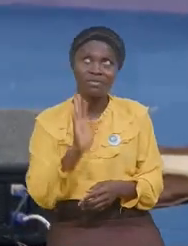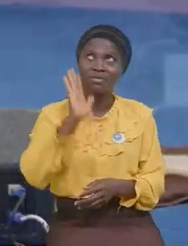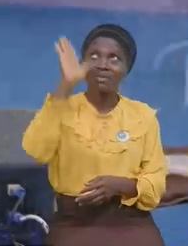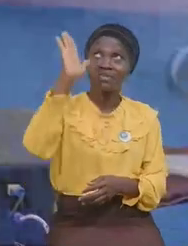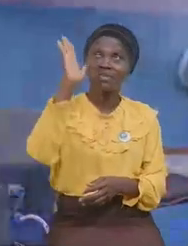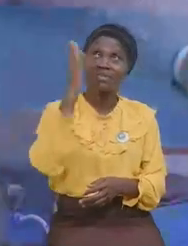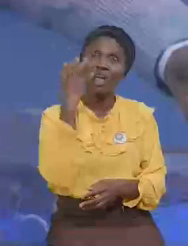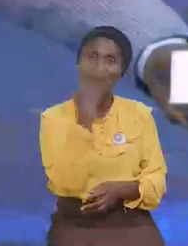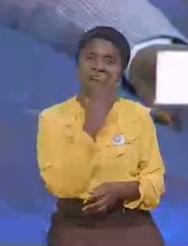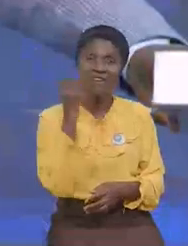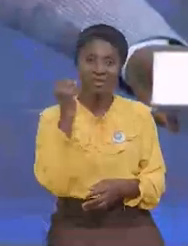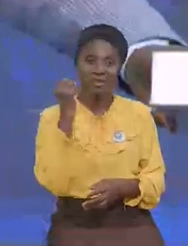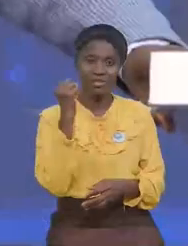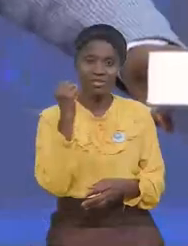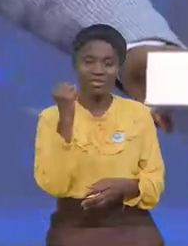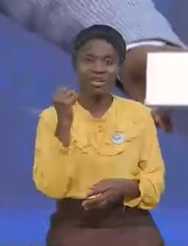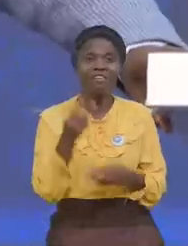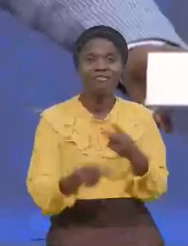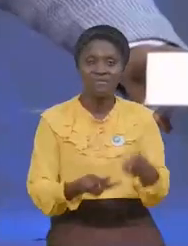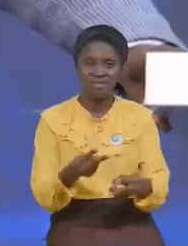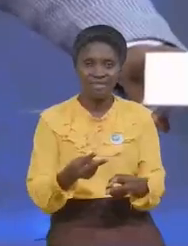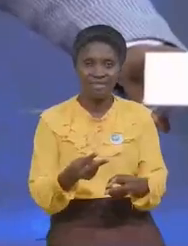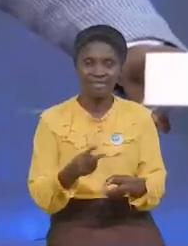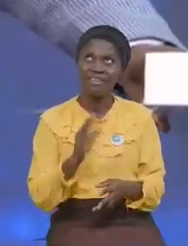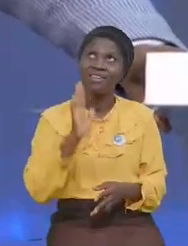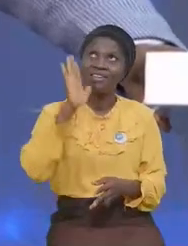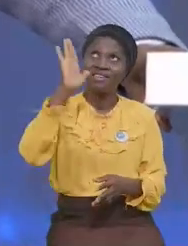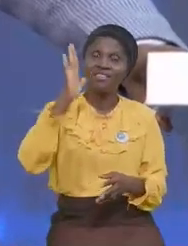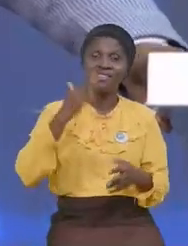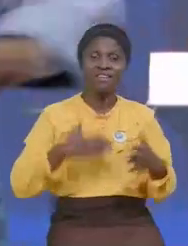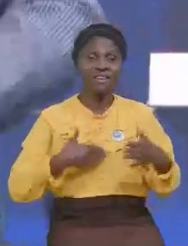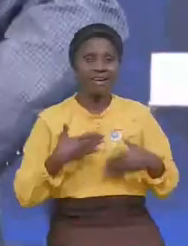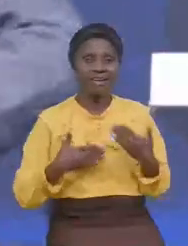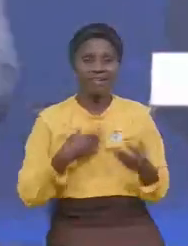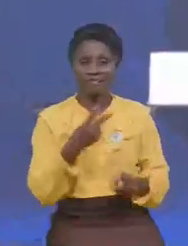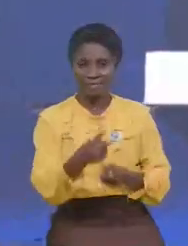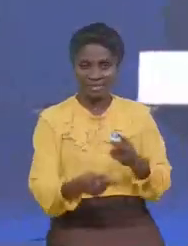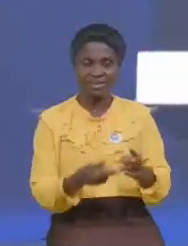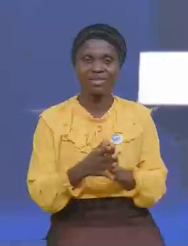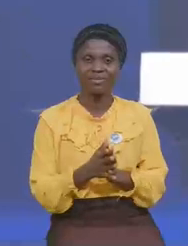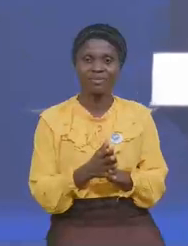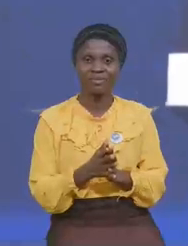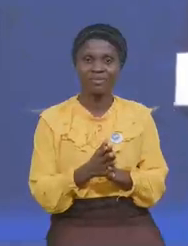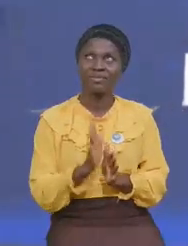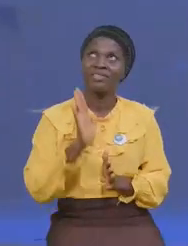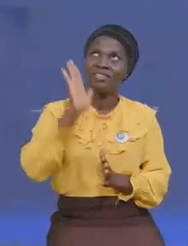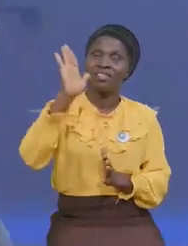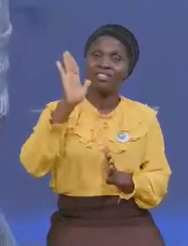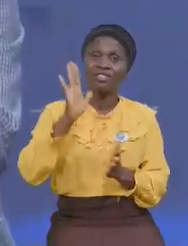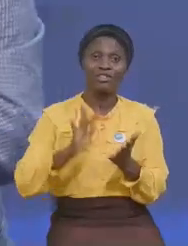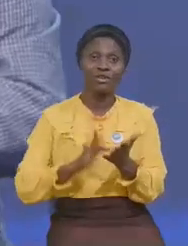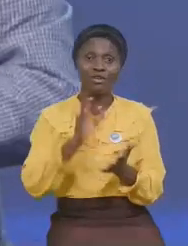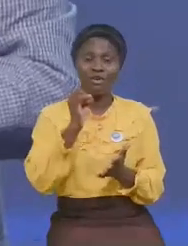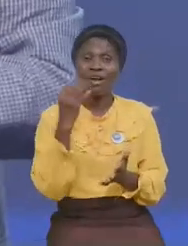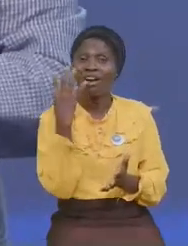À cause de sa visite gracieuse, à cause de sa visite de joie, à cause